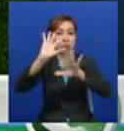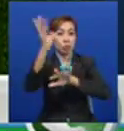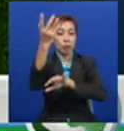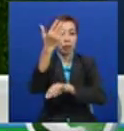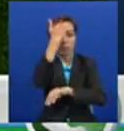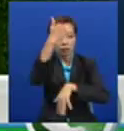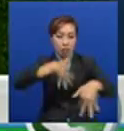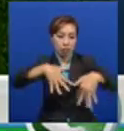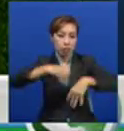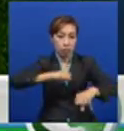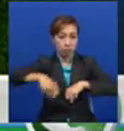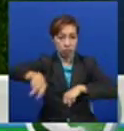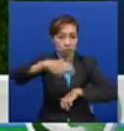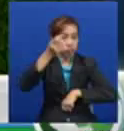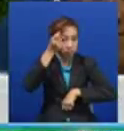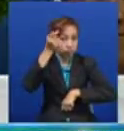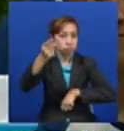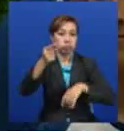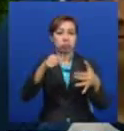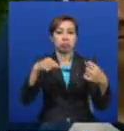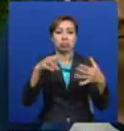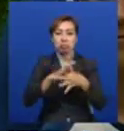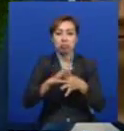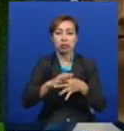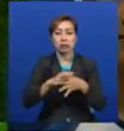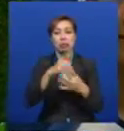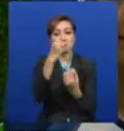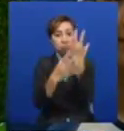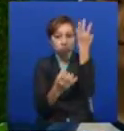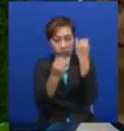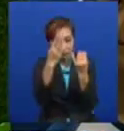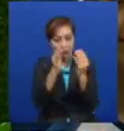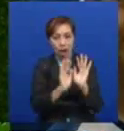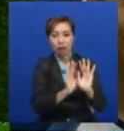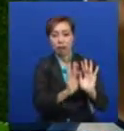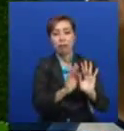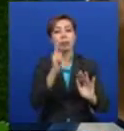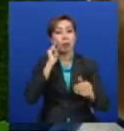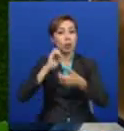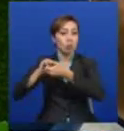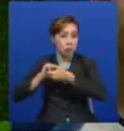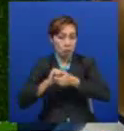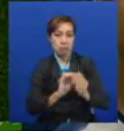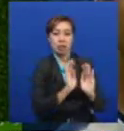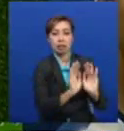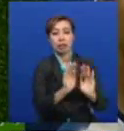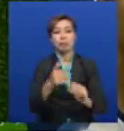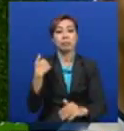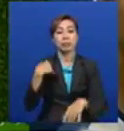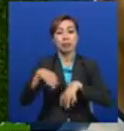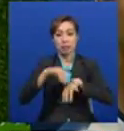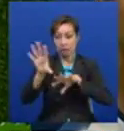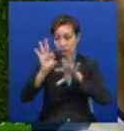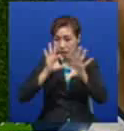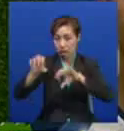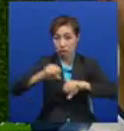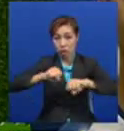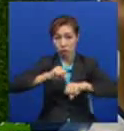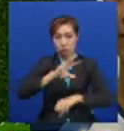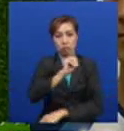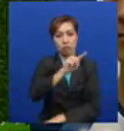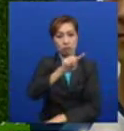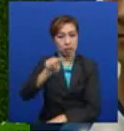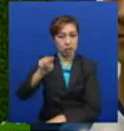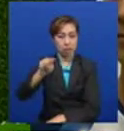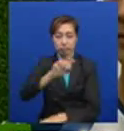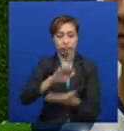สำนึกให้เยาวชนตระหนักถึงคุณค่าและร่วมกันอนุรักษ์ทรัพยากรธรรมชาติโดยจะคัดเลือกเยาวชนระดับมัธยมศึก